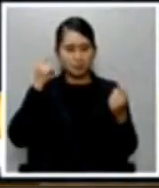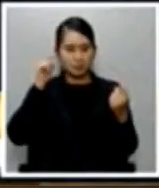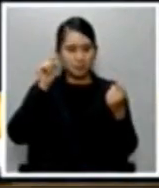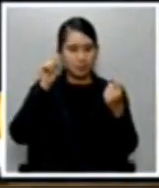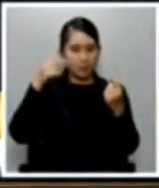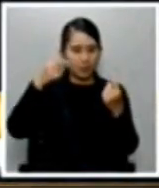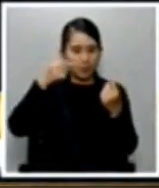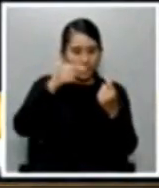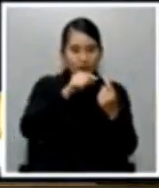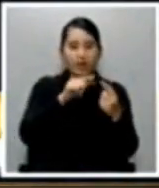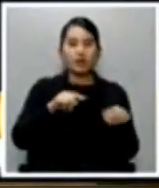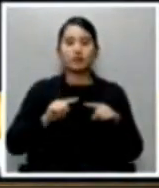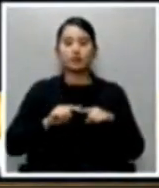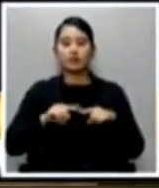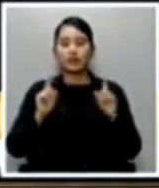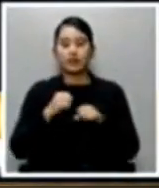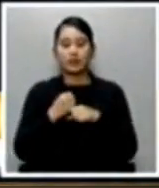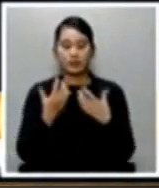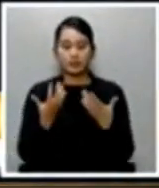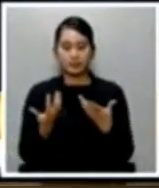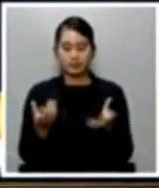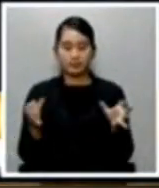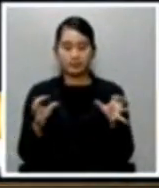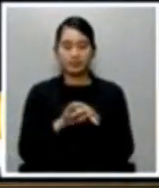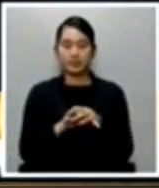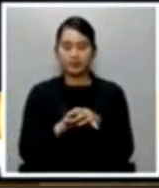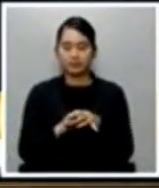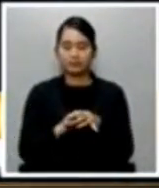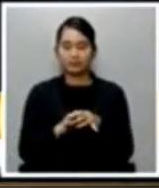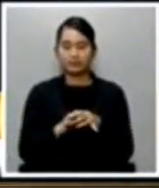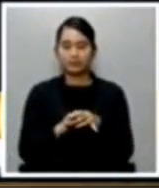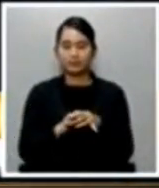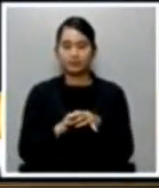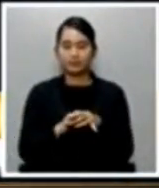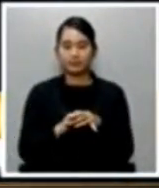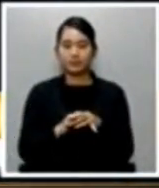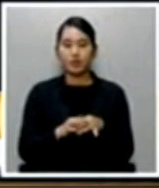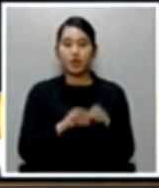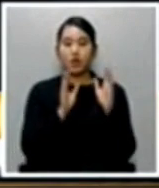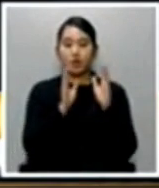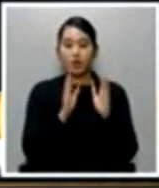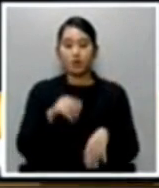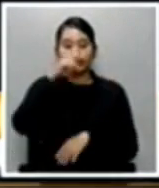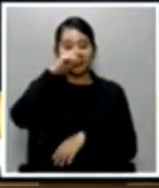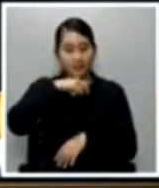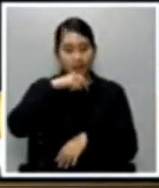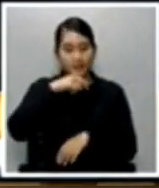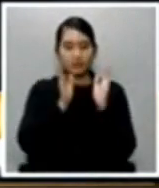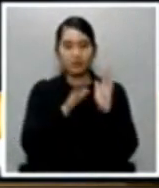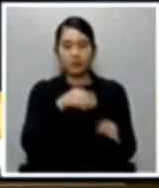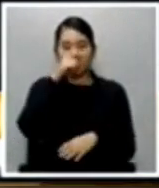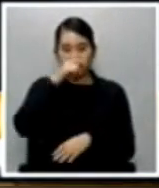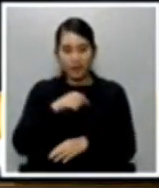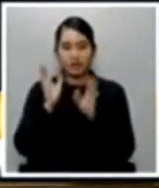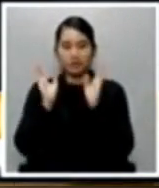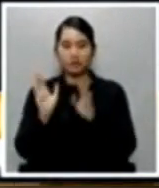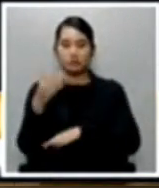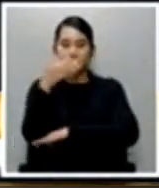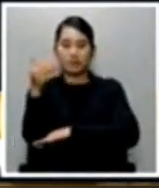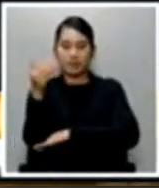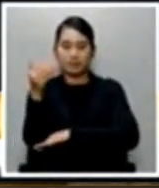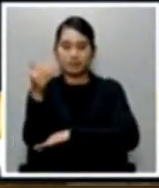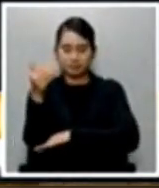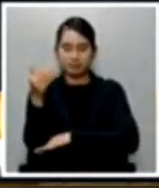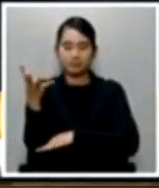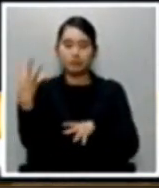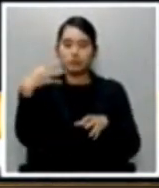าณวันหนึ่งเราก็ต้องมีในเรื่องของความสมดุลนะครับระหว่างความเป็นไทยความเป็นคนไทยแล้วก็ความเป็นสากลในเวลา